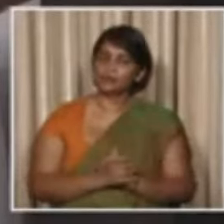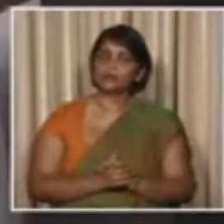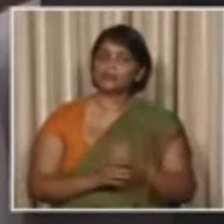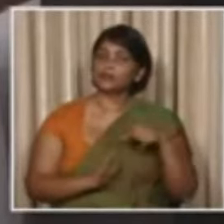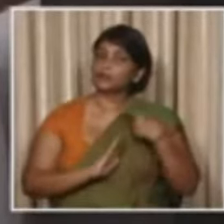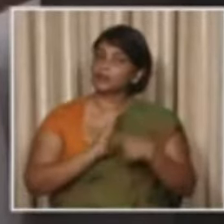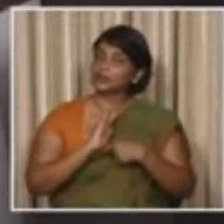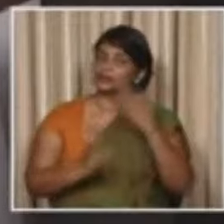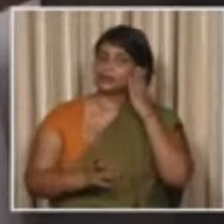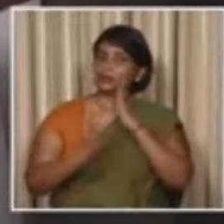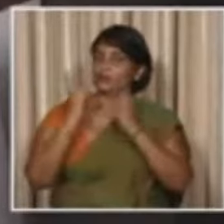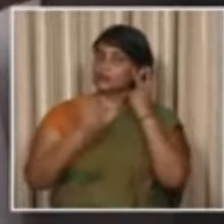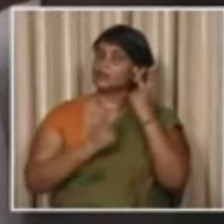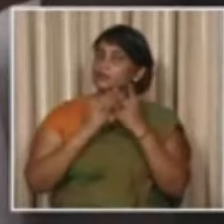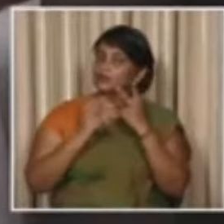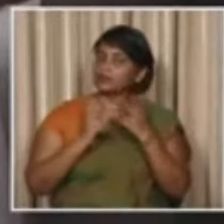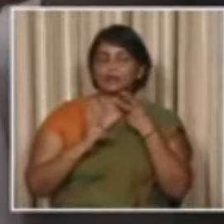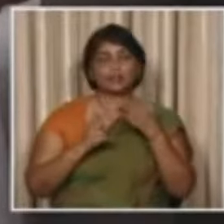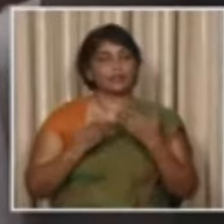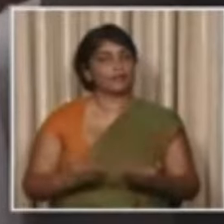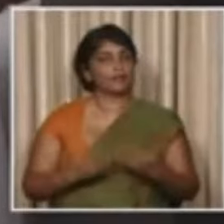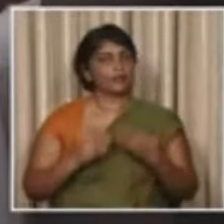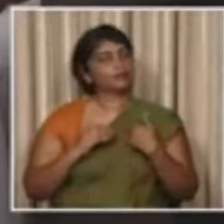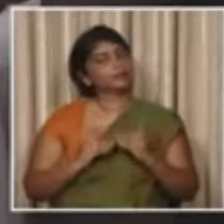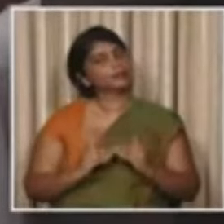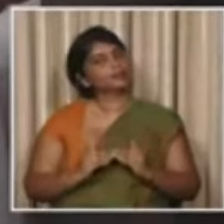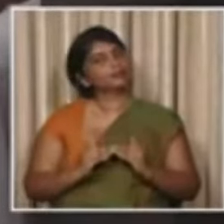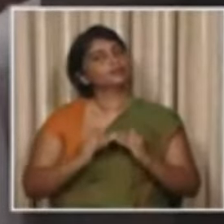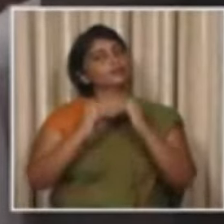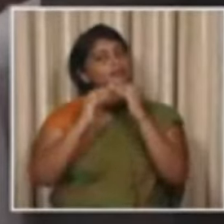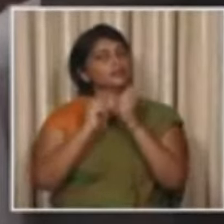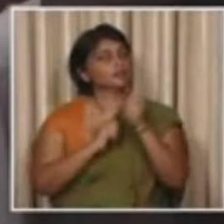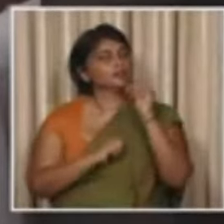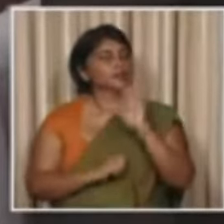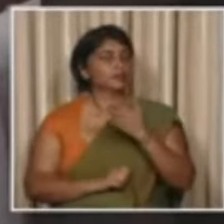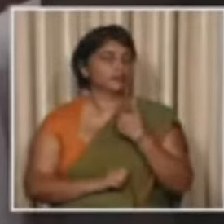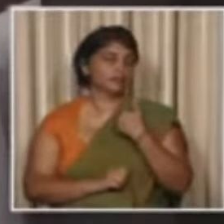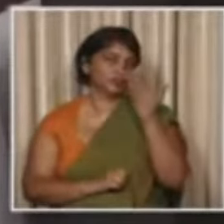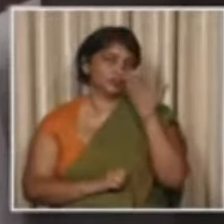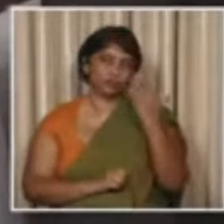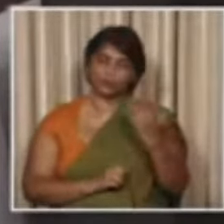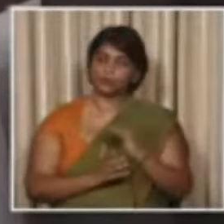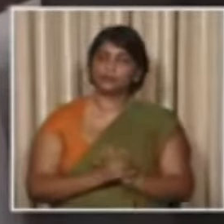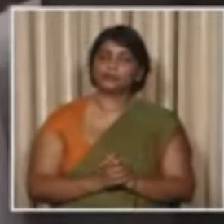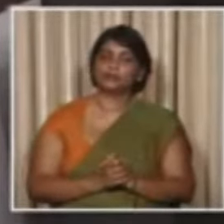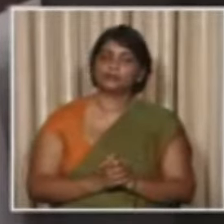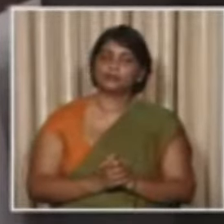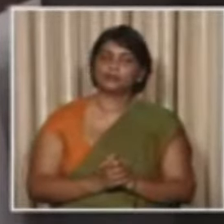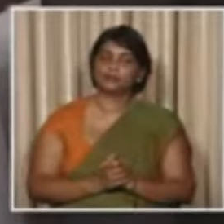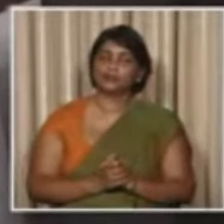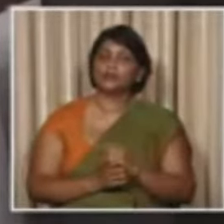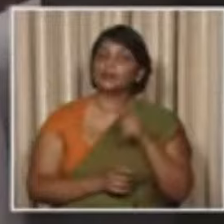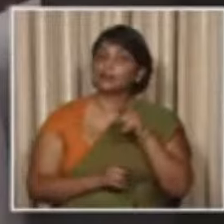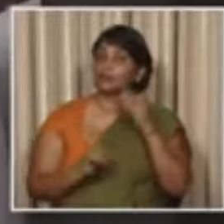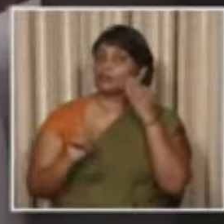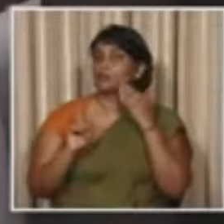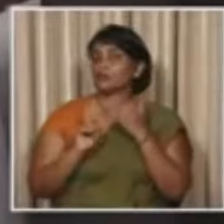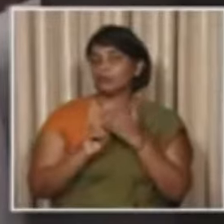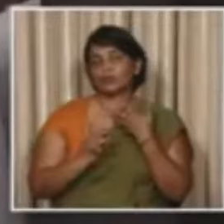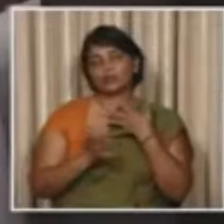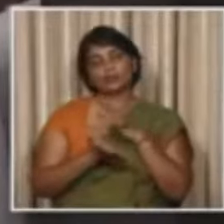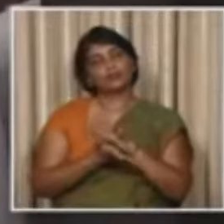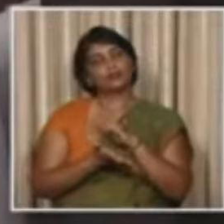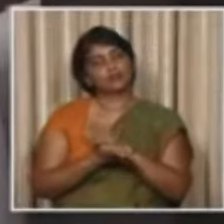මෙරට සංචාරක කර්මාන්තය වර්තමානයේ යළිත් ප්‍රගතියක් ලබා ඇති බව පෙළෙන්නට තිබෙනවා. ඒ පිළිබඳව අපි සතුටු